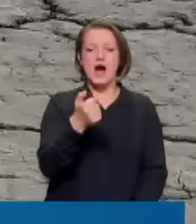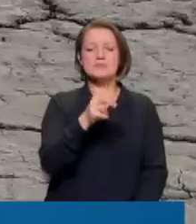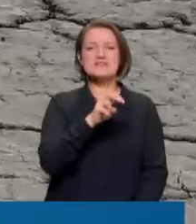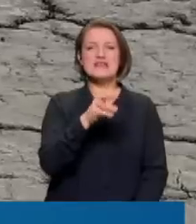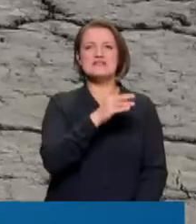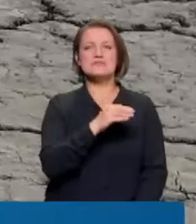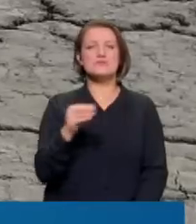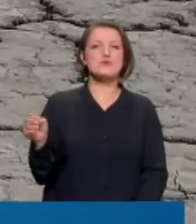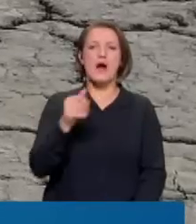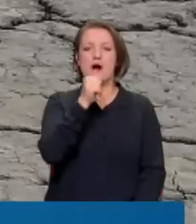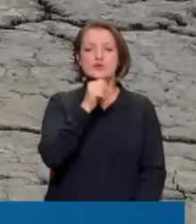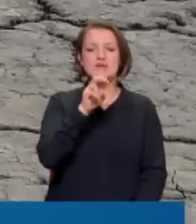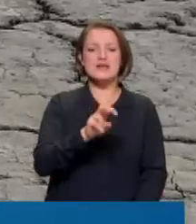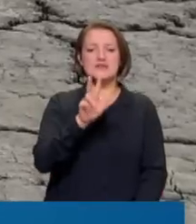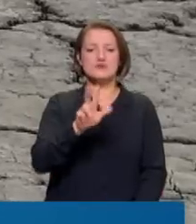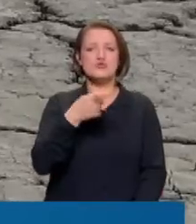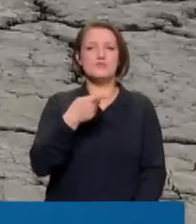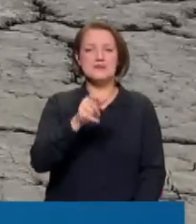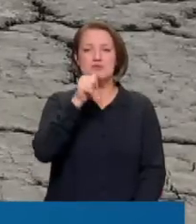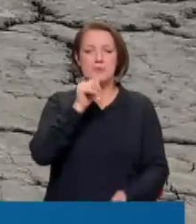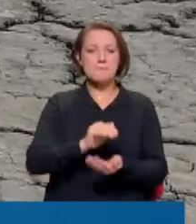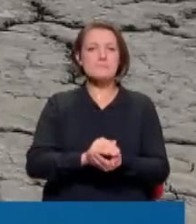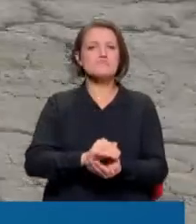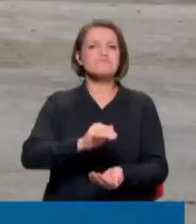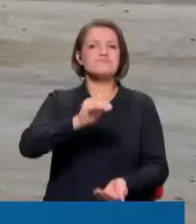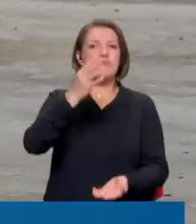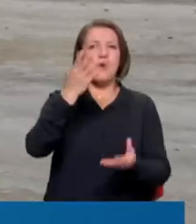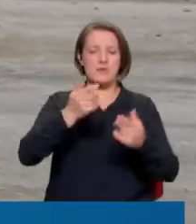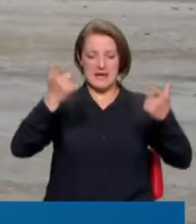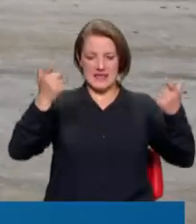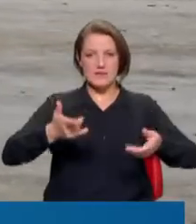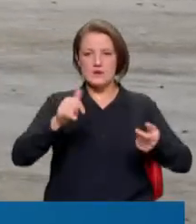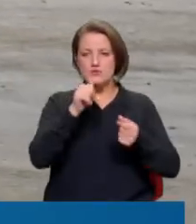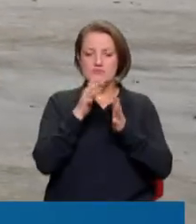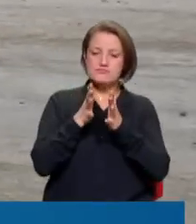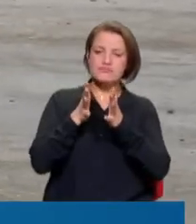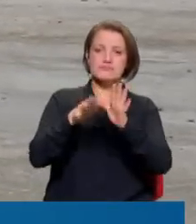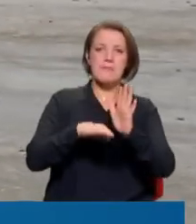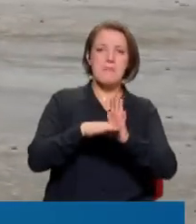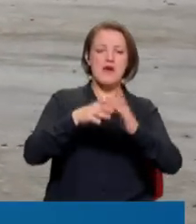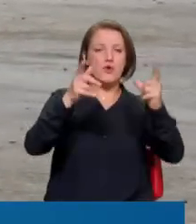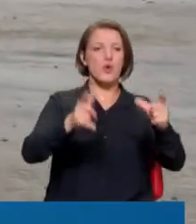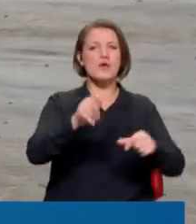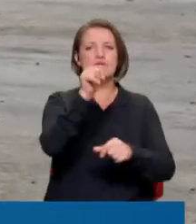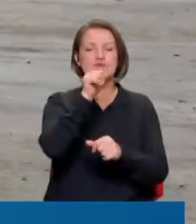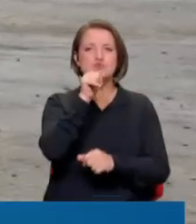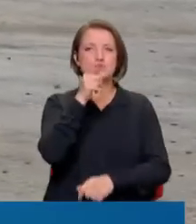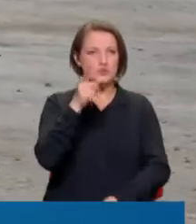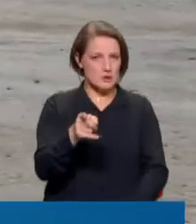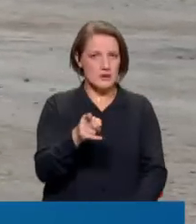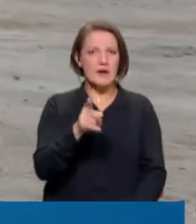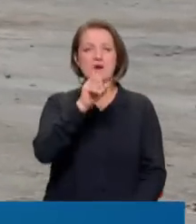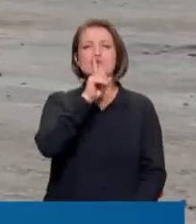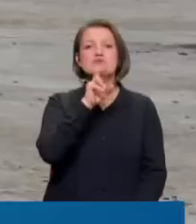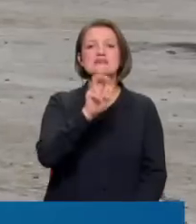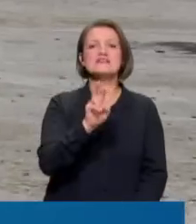mil 683 b000 met K su biriktirme hacmine sahip kente su sağlayan baraj ve göletlerdeki su miktarı İsa